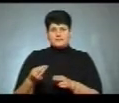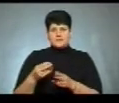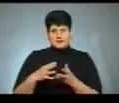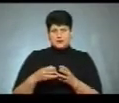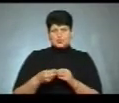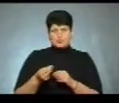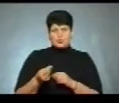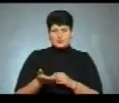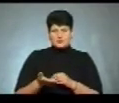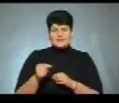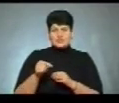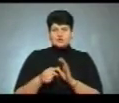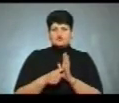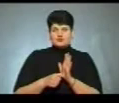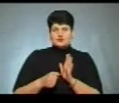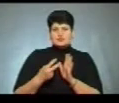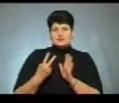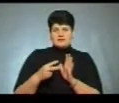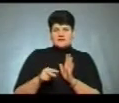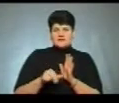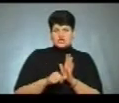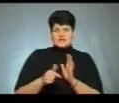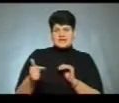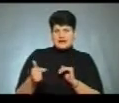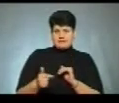суми коштів, тобто 1626